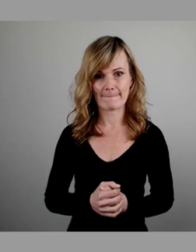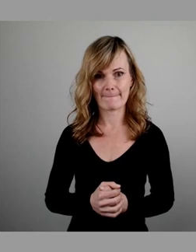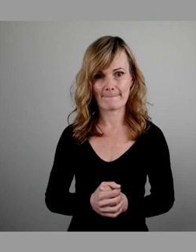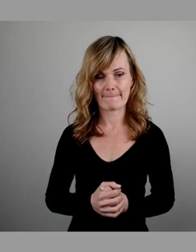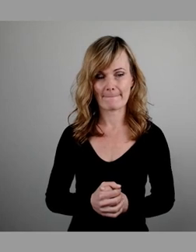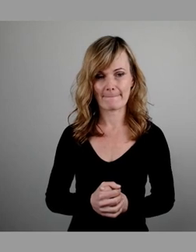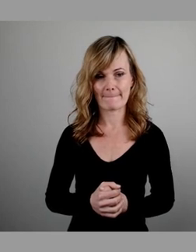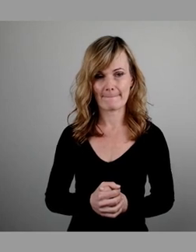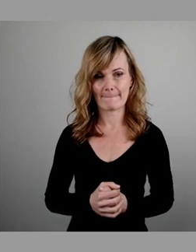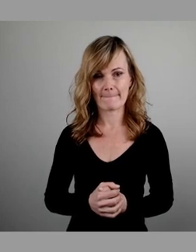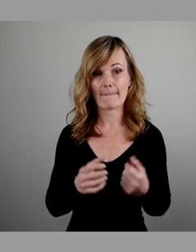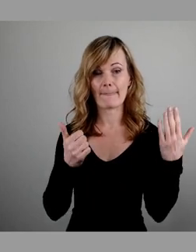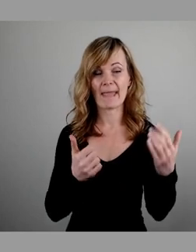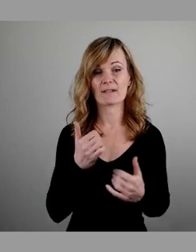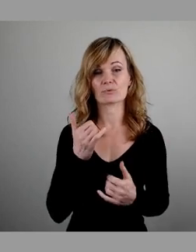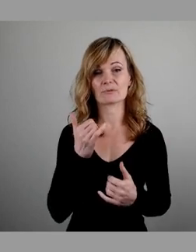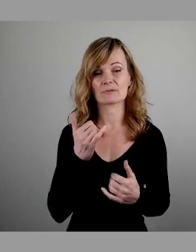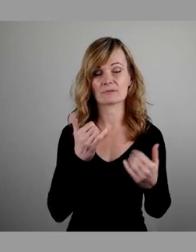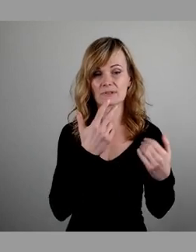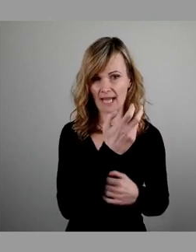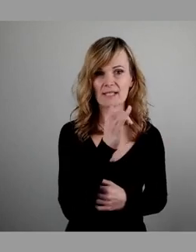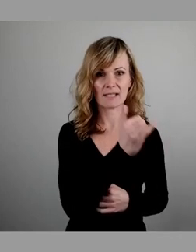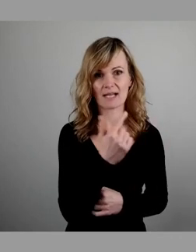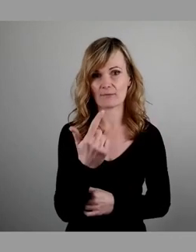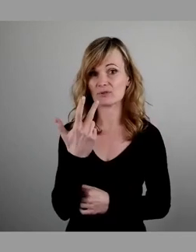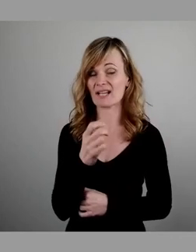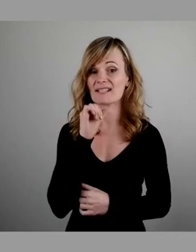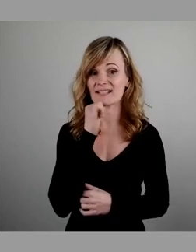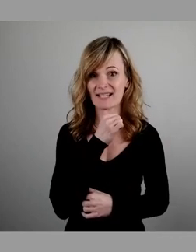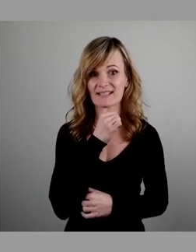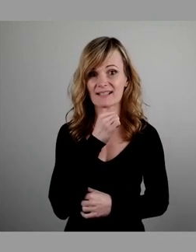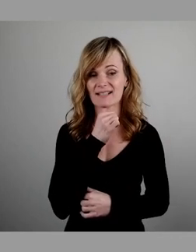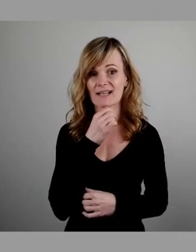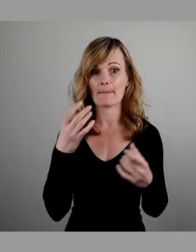Bei 36 Ja, 32 Nein hat das eine Mehrheit begonnen. Da rufe ich den